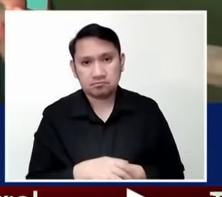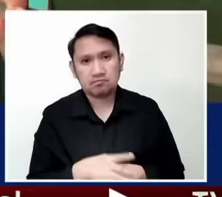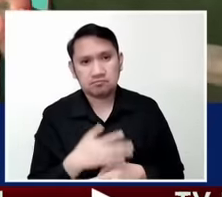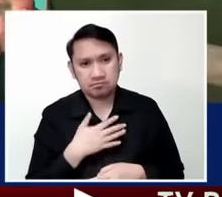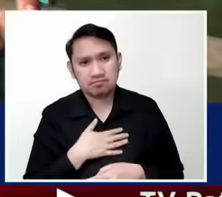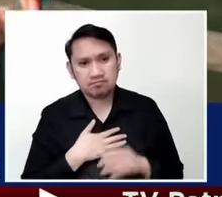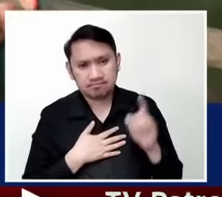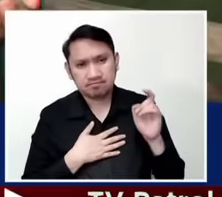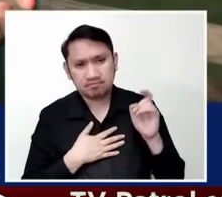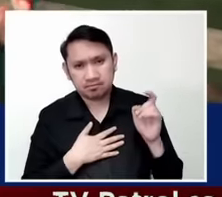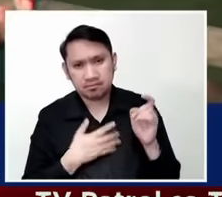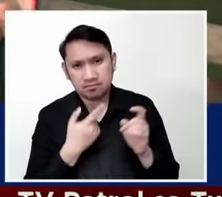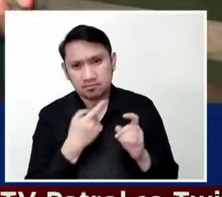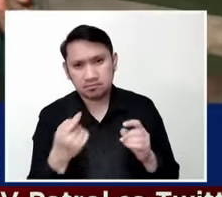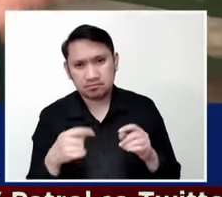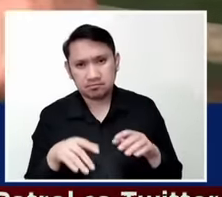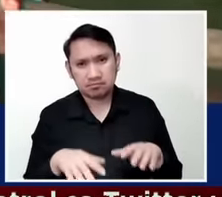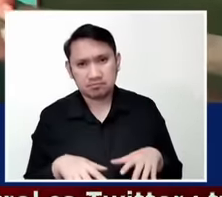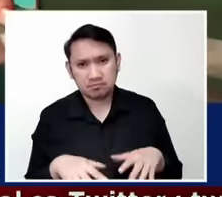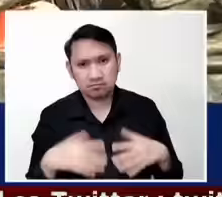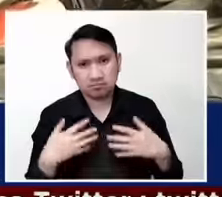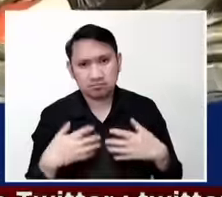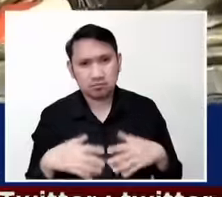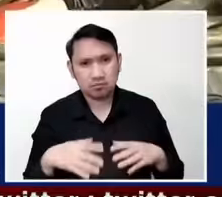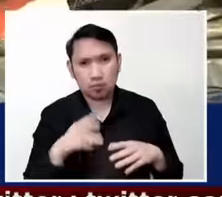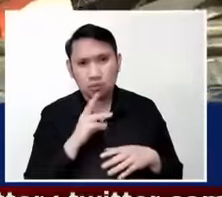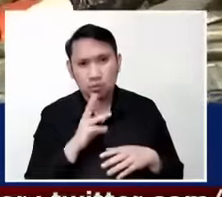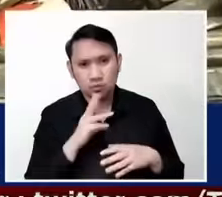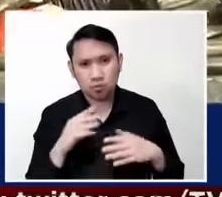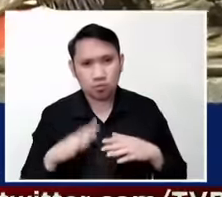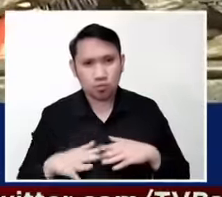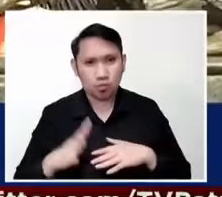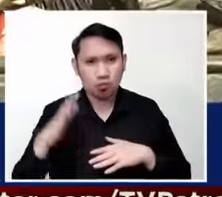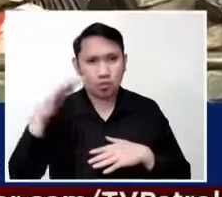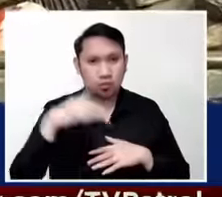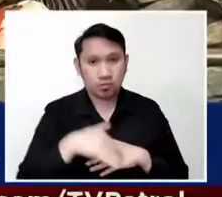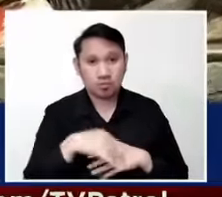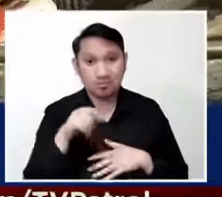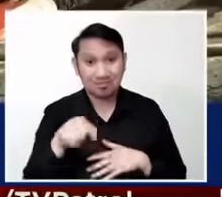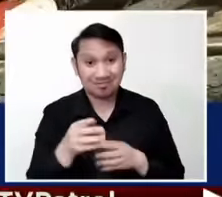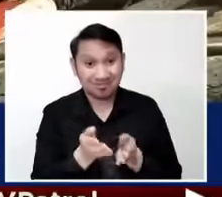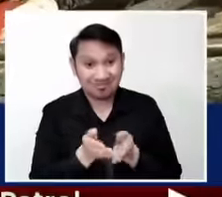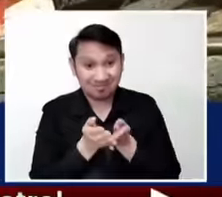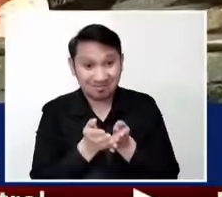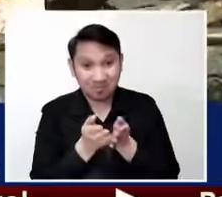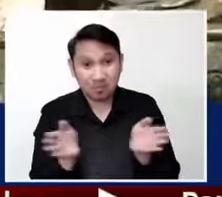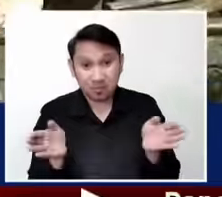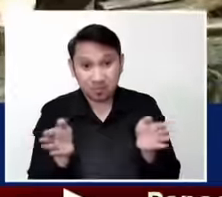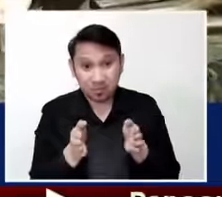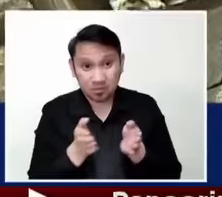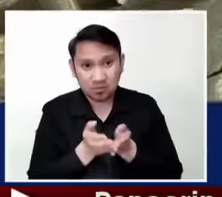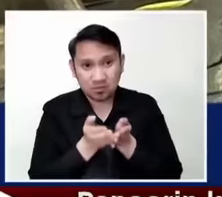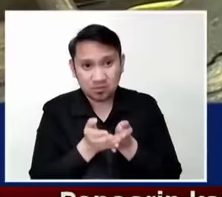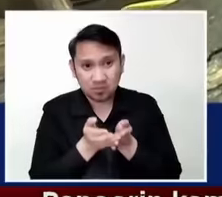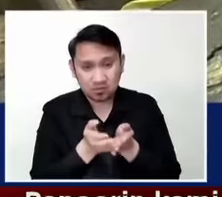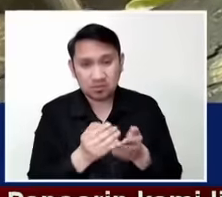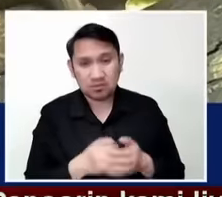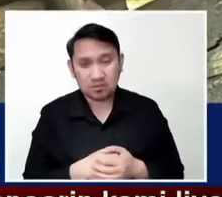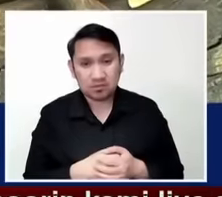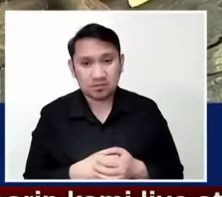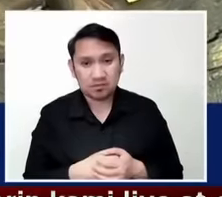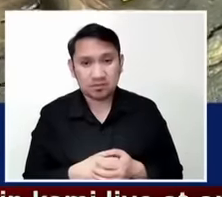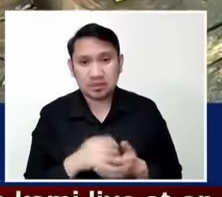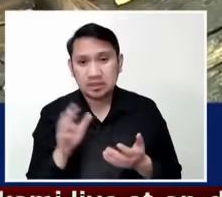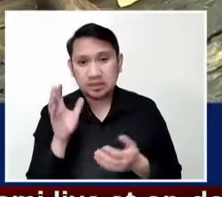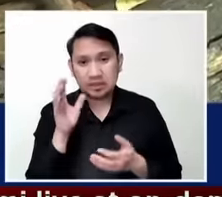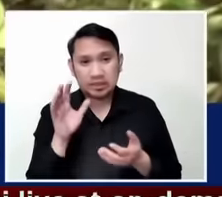Sabi ko pagdali kasi lumalakas na ang kuan, anong tubig. Ang bangka ng mangingisdang si Raul Lucantes nawasak